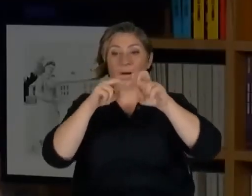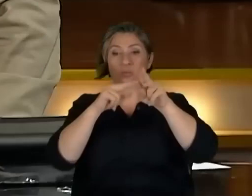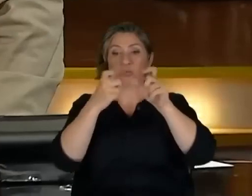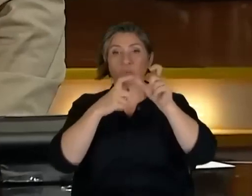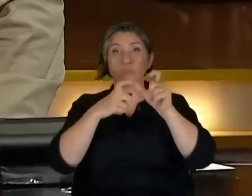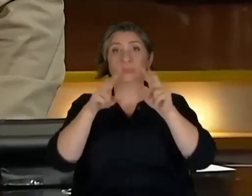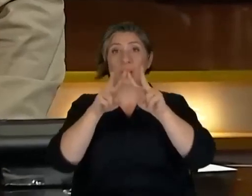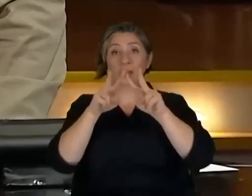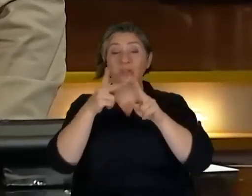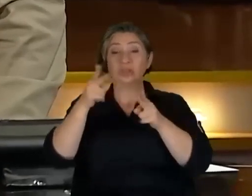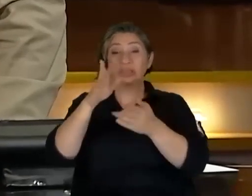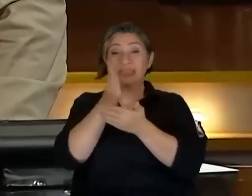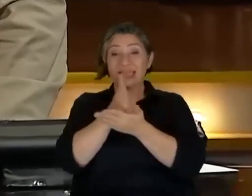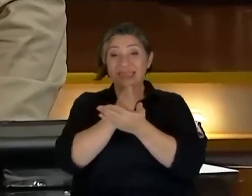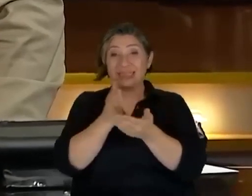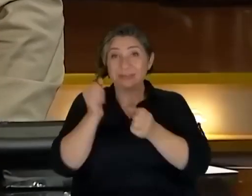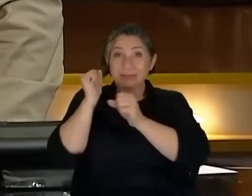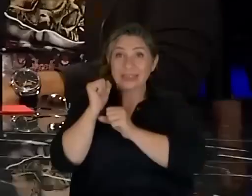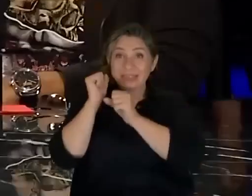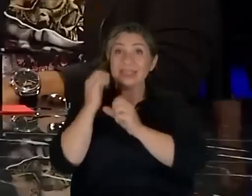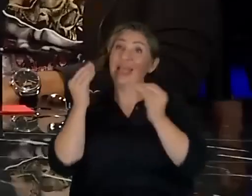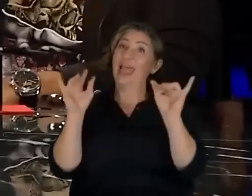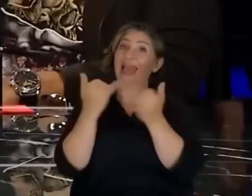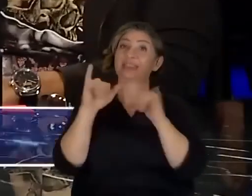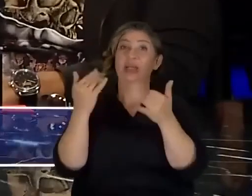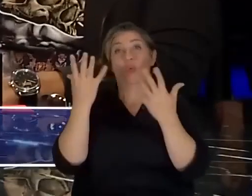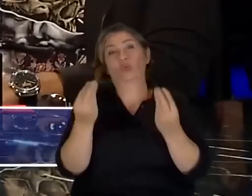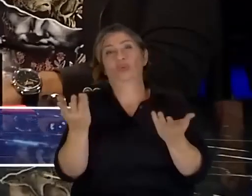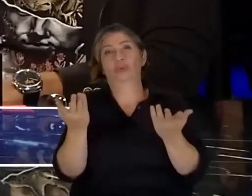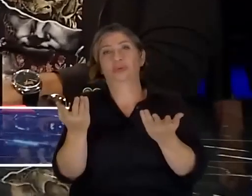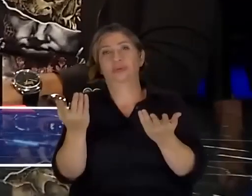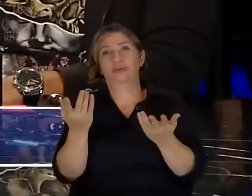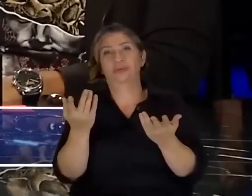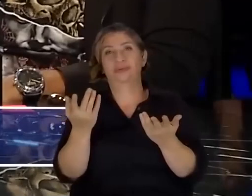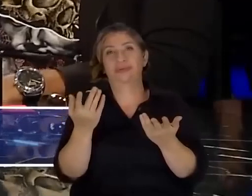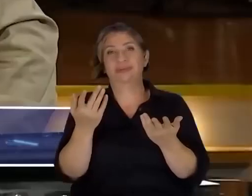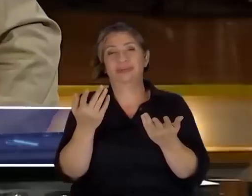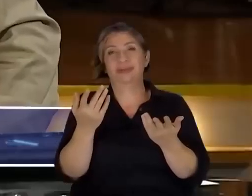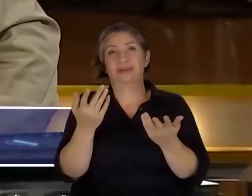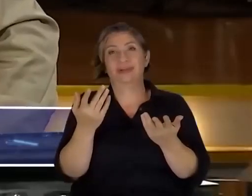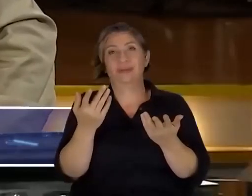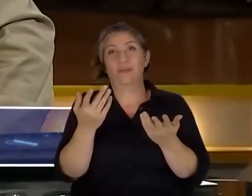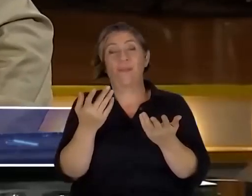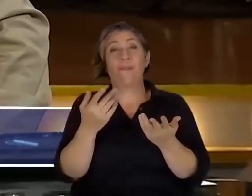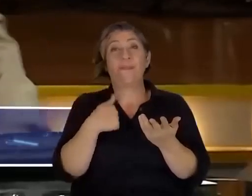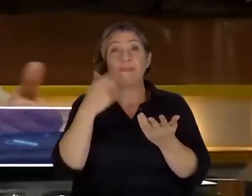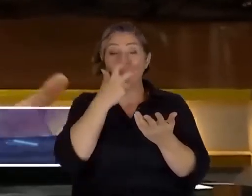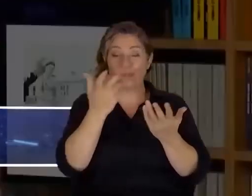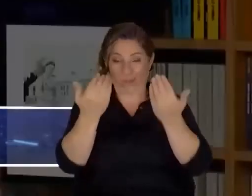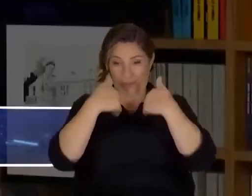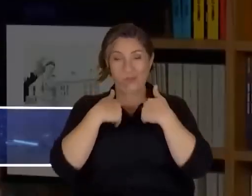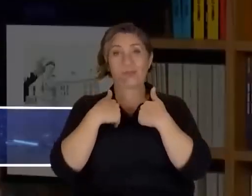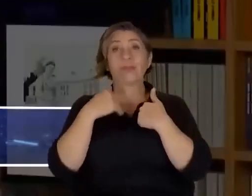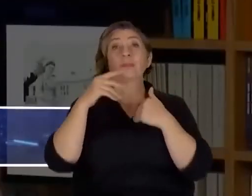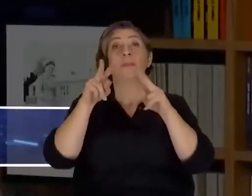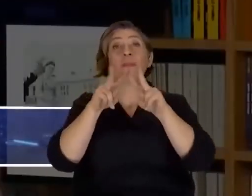hı-hı. Vallahi Marcus Miller'ın cenazesini kaldırsaydık daha eğlenceli olurdu. Yani. Siz benim konsere gidin. Benim konsere gidin. Ya